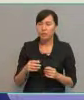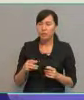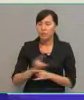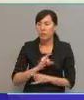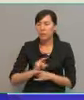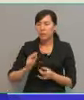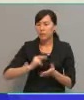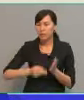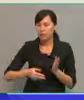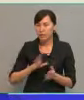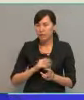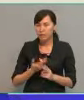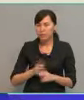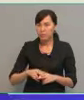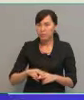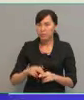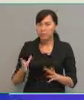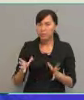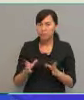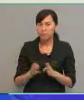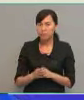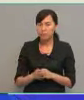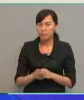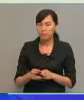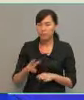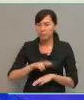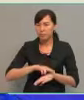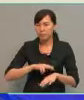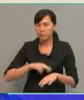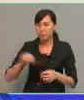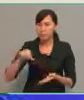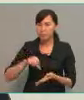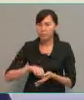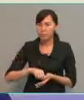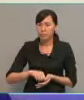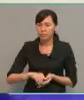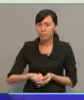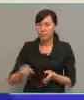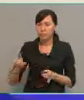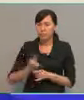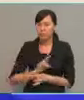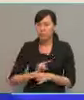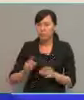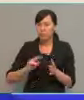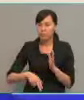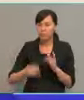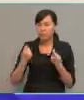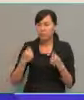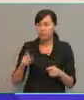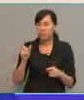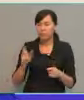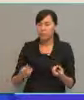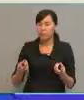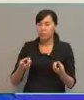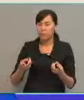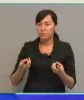көбейіп кетті. Оның үстіне полиция өкілдері жалған справканы сатқан адамдарды